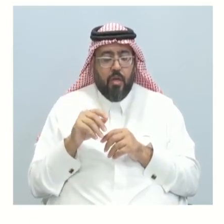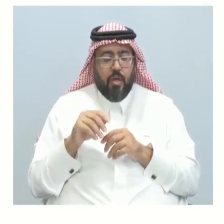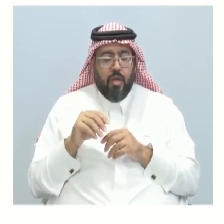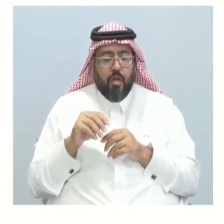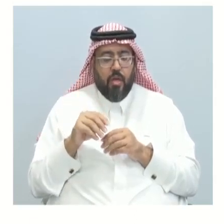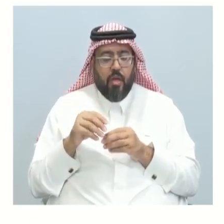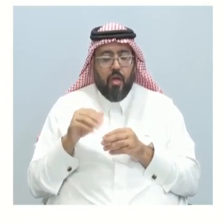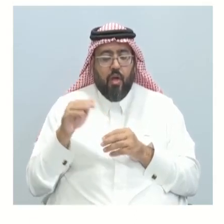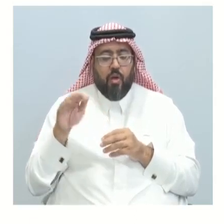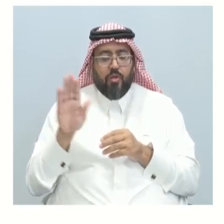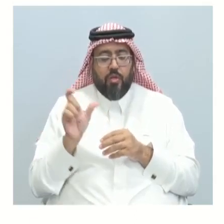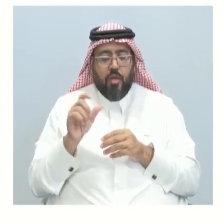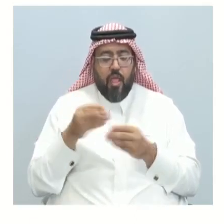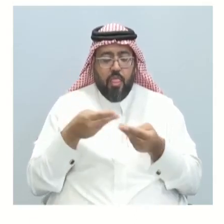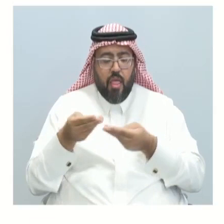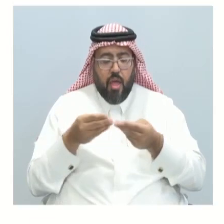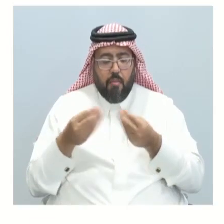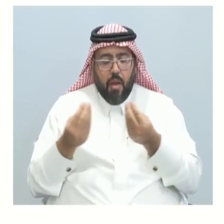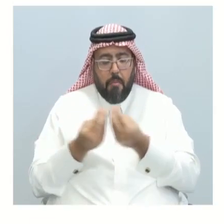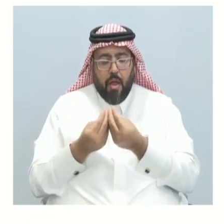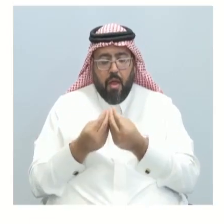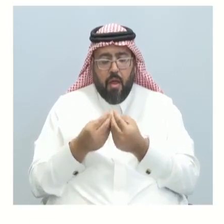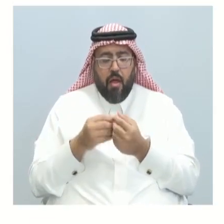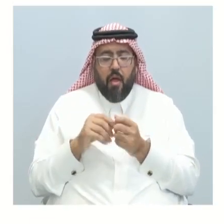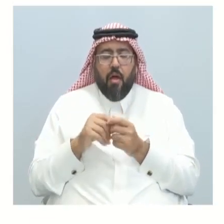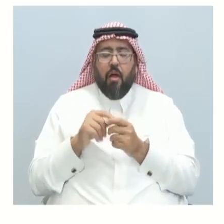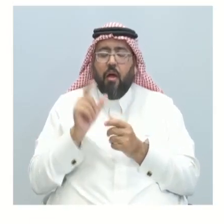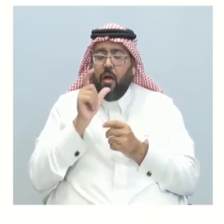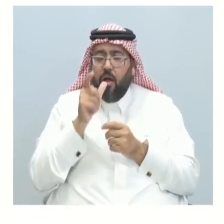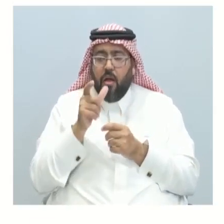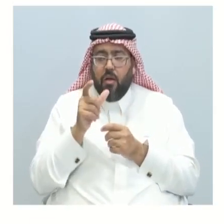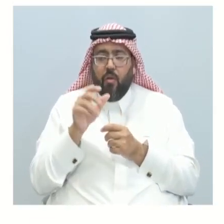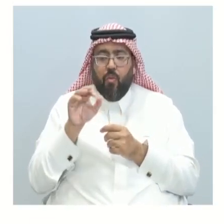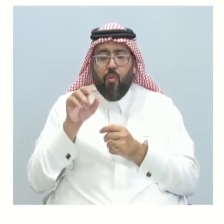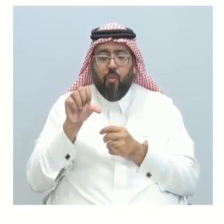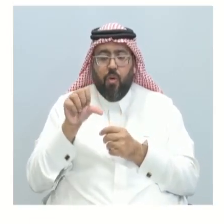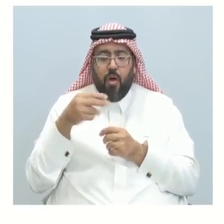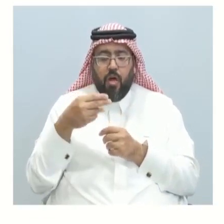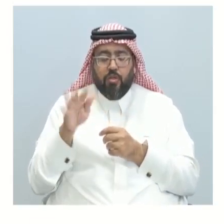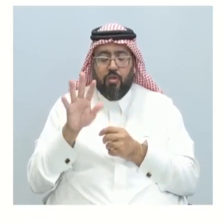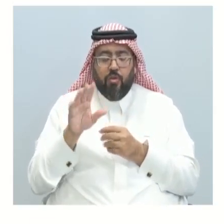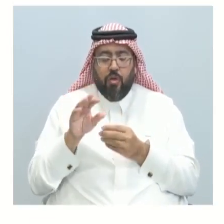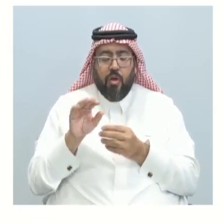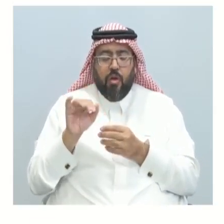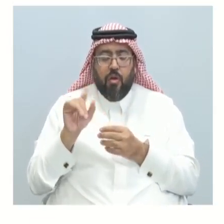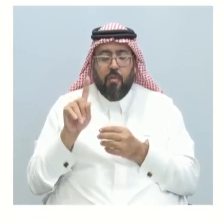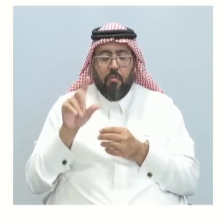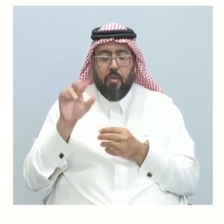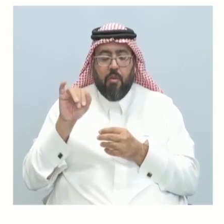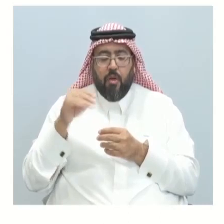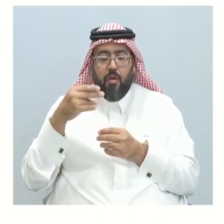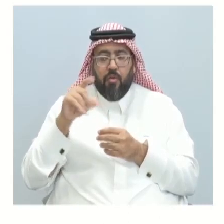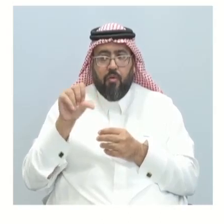الزوجه حسن التعامل مع الله عز وجل قال وعاشروهن بالمعروف وعاشروهن